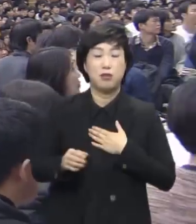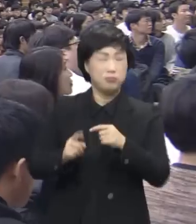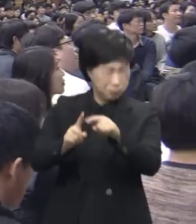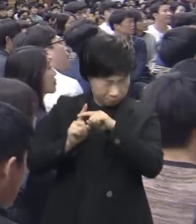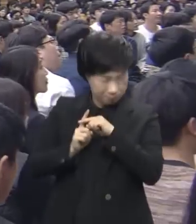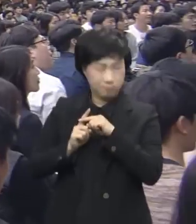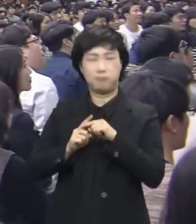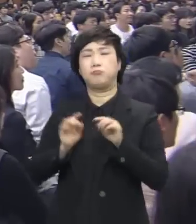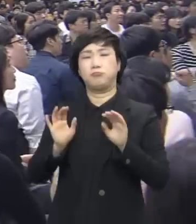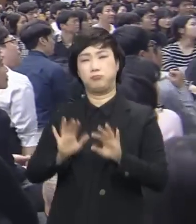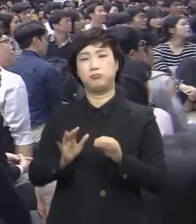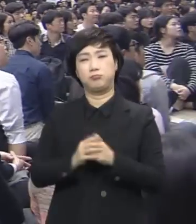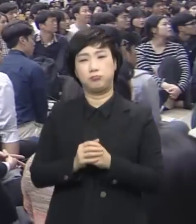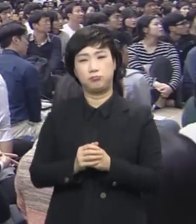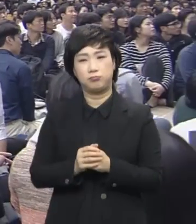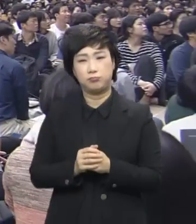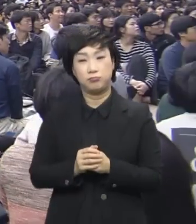죽여라.